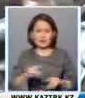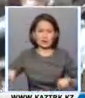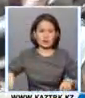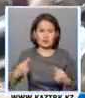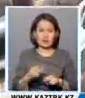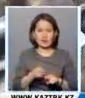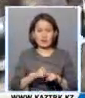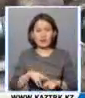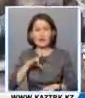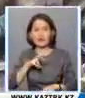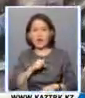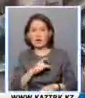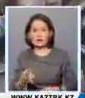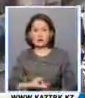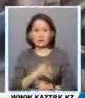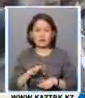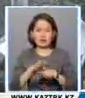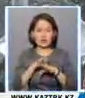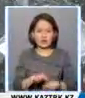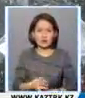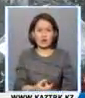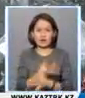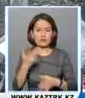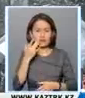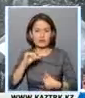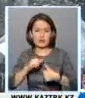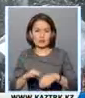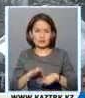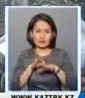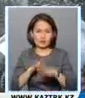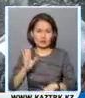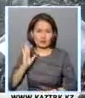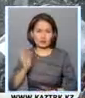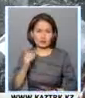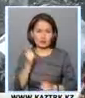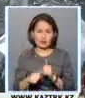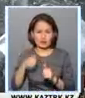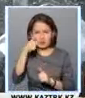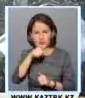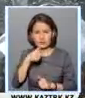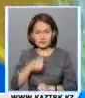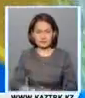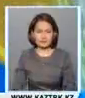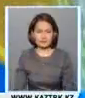түледі. Осылайша әз Наурыз бүгінде дүбірлі әрі думанды тойланатын болған. Айгерім Мусина, Ержан Жамбырбай, ұлттық арна.